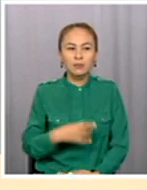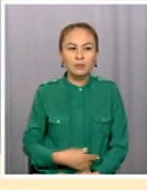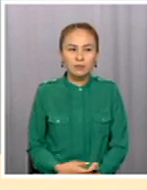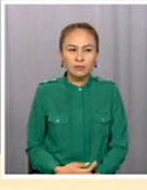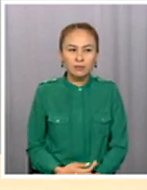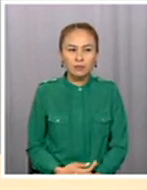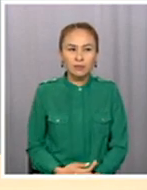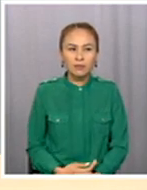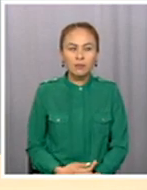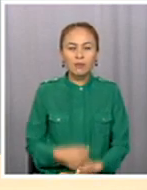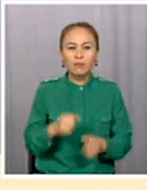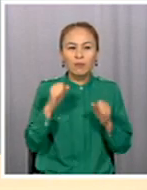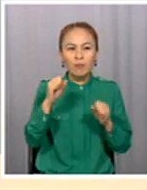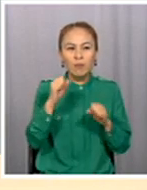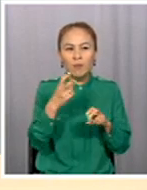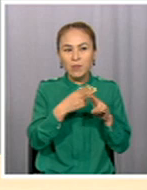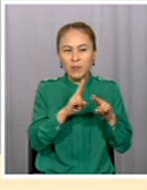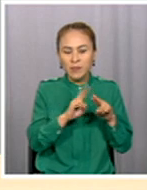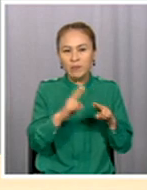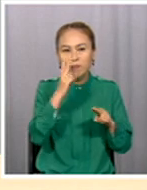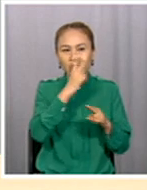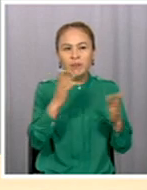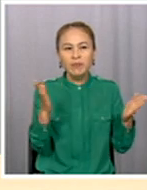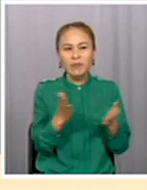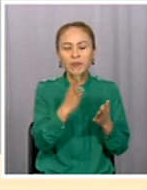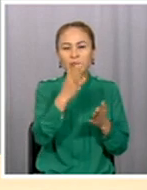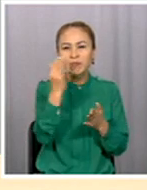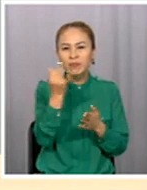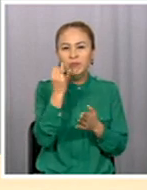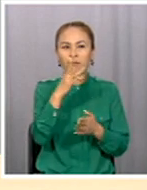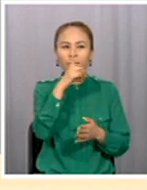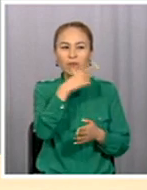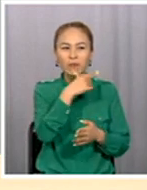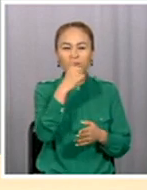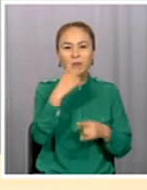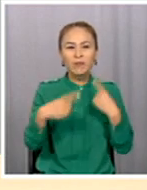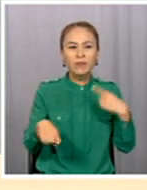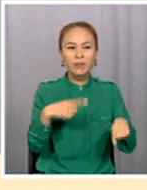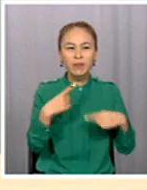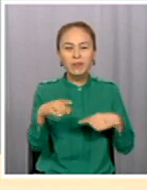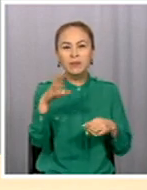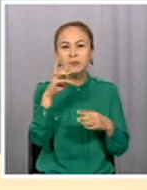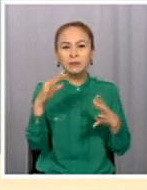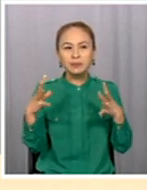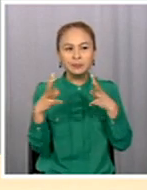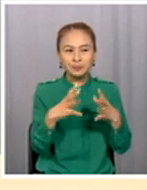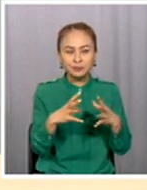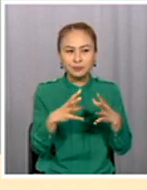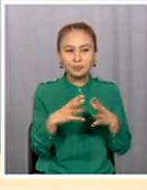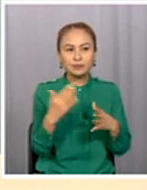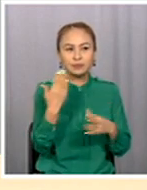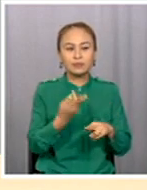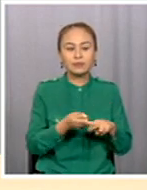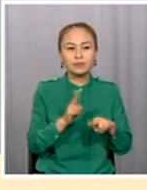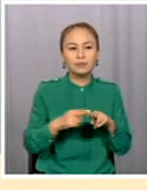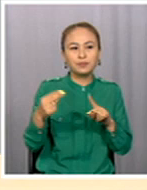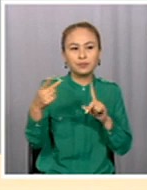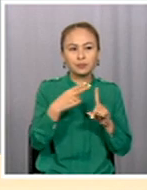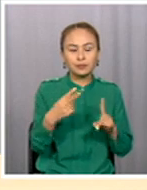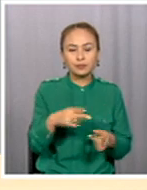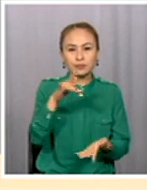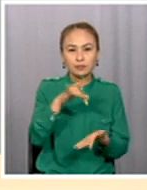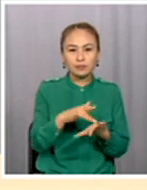предложение. Болельщики с интересом наблюдали за футбольным матчем. Это предложение по